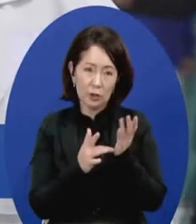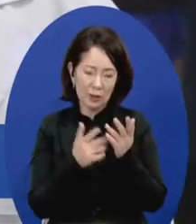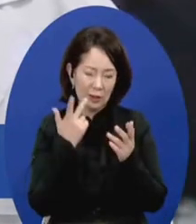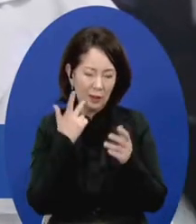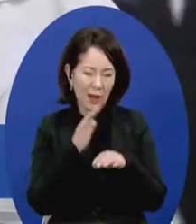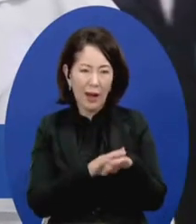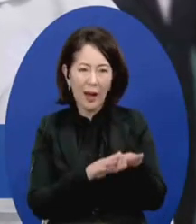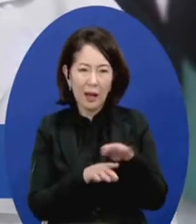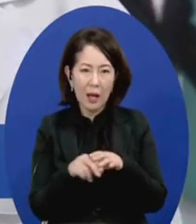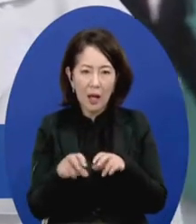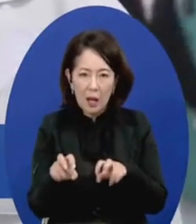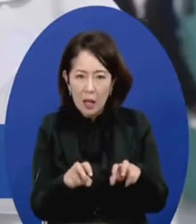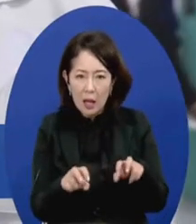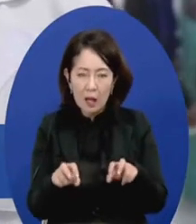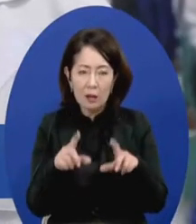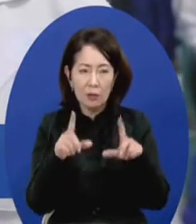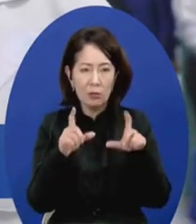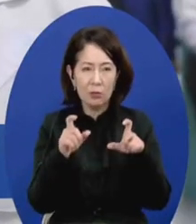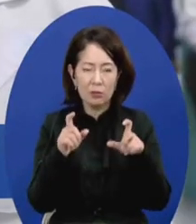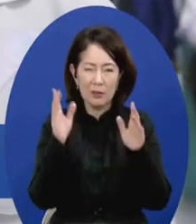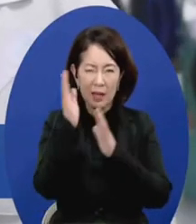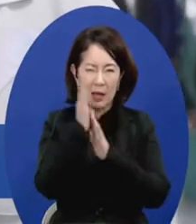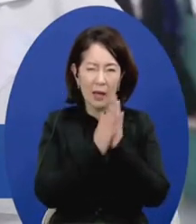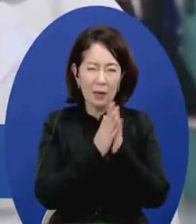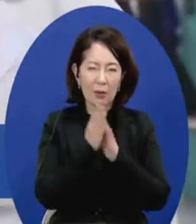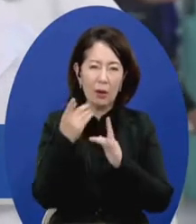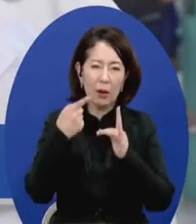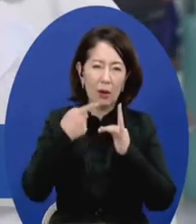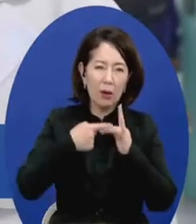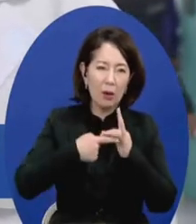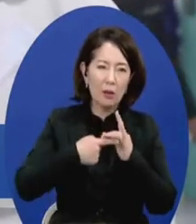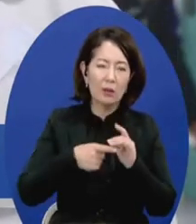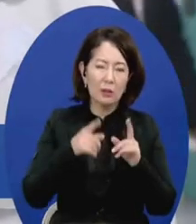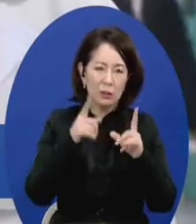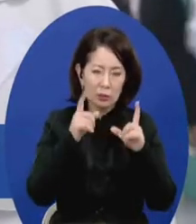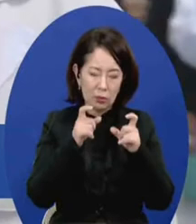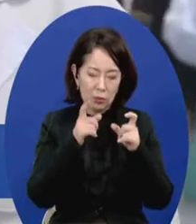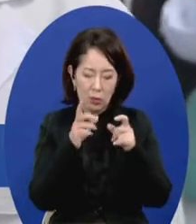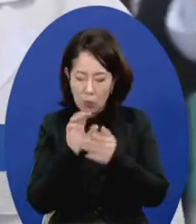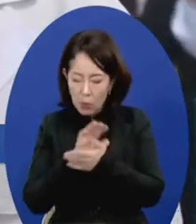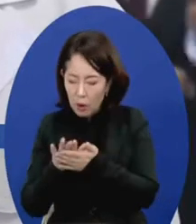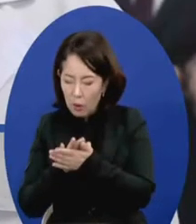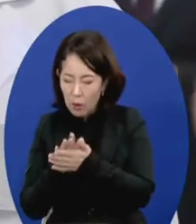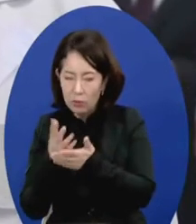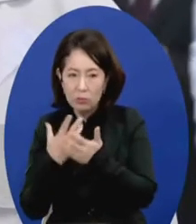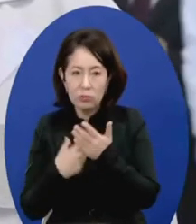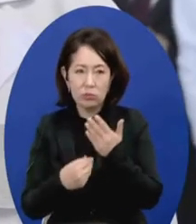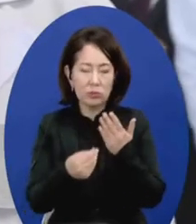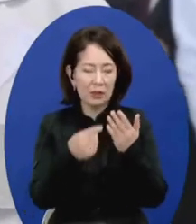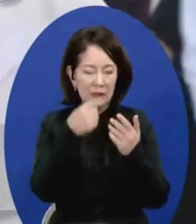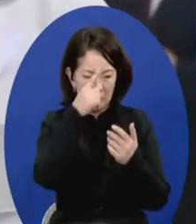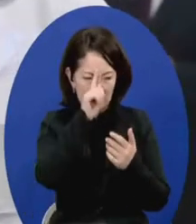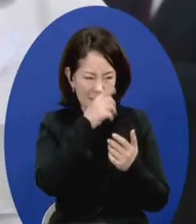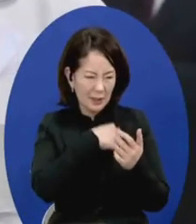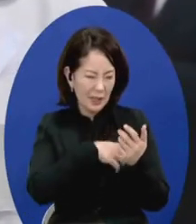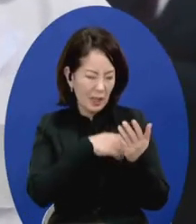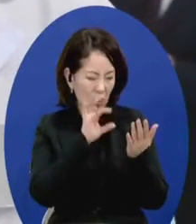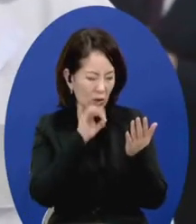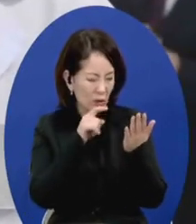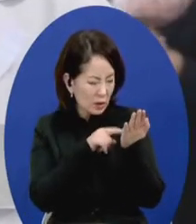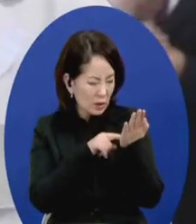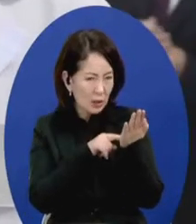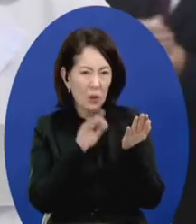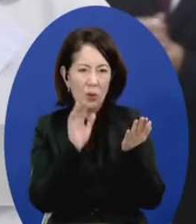гар ажиллагаатай. Тэгээд тэр чинь ингээд таны харах өрөөнд орж байгаад зурга угаагаад тэгээд нэг эмчилгээ яаралтай анш тавихын